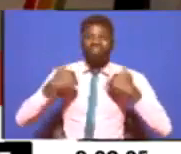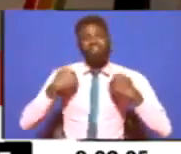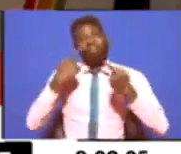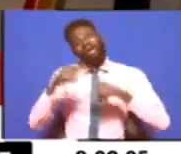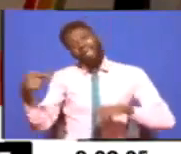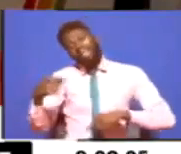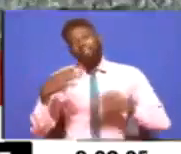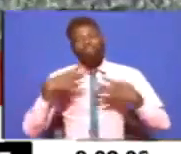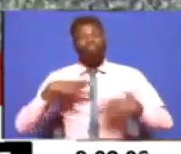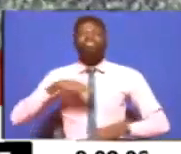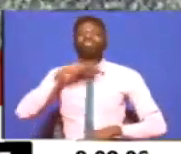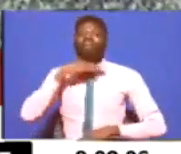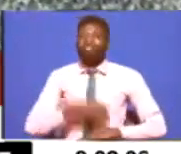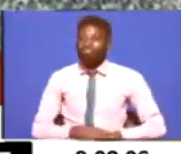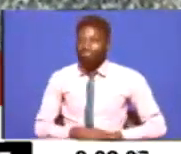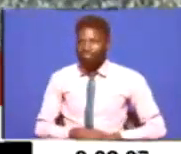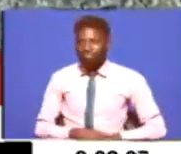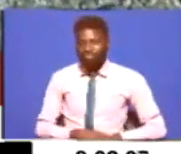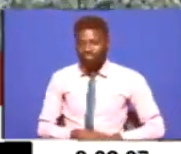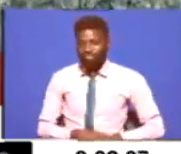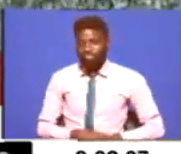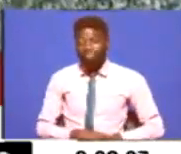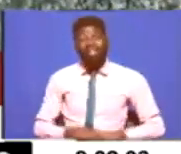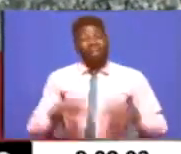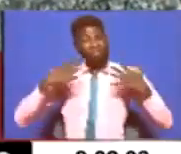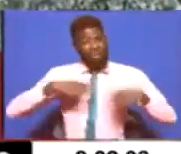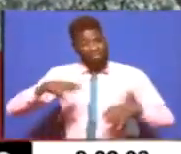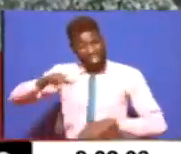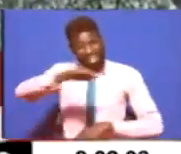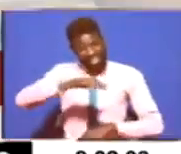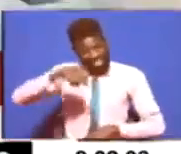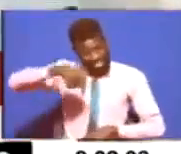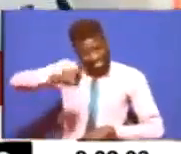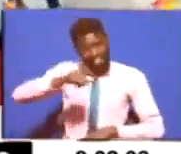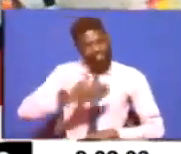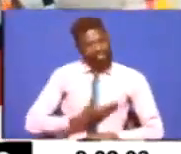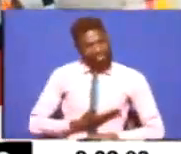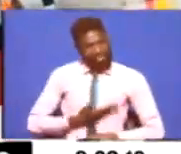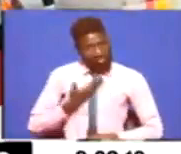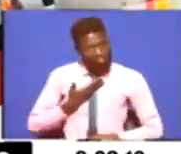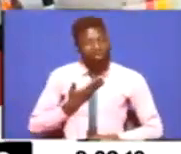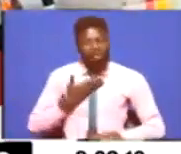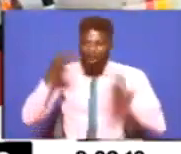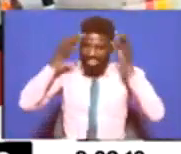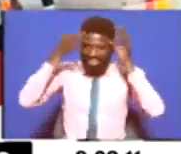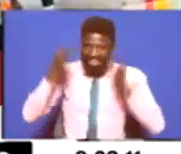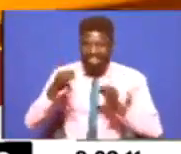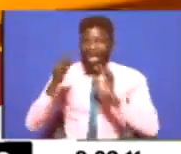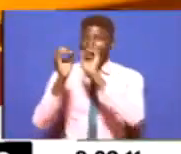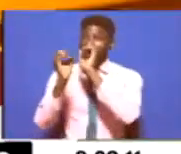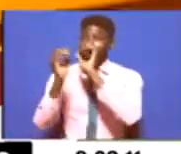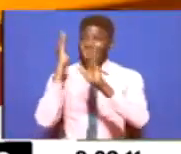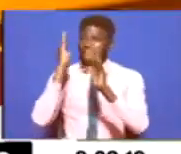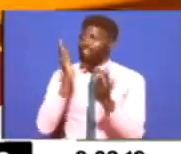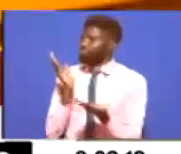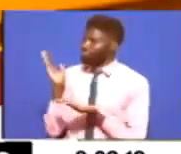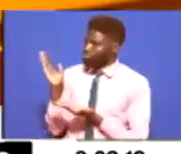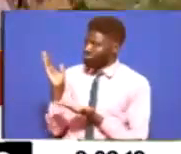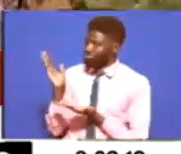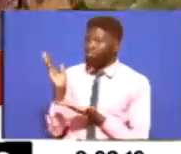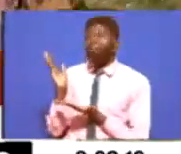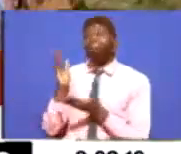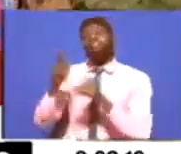And in retaliatory, residents here trained their anger to a bus traveling to Churo Tiati, partially damaging